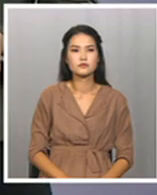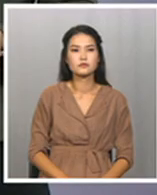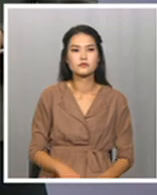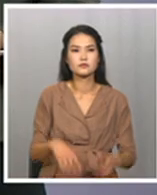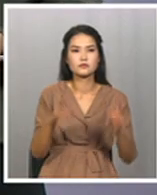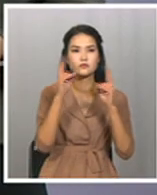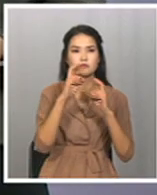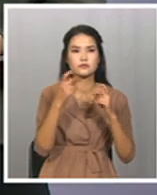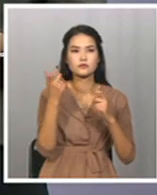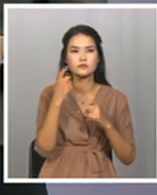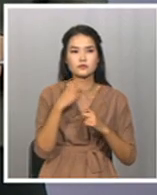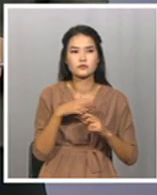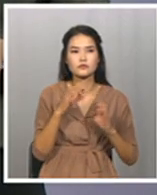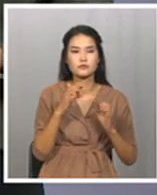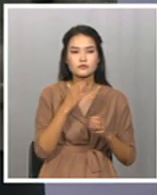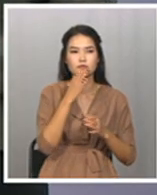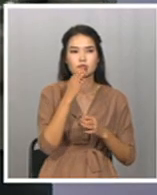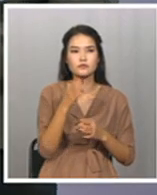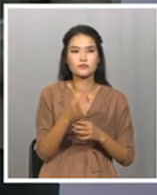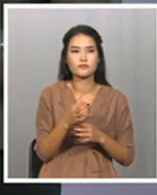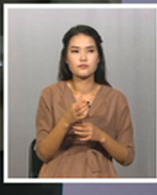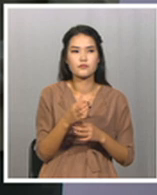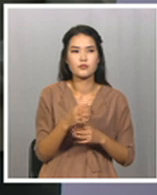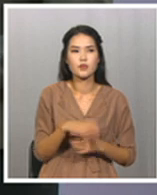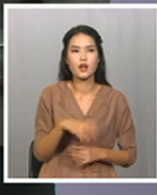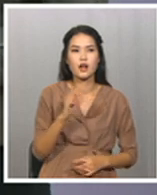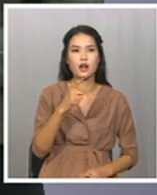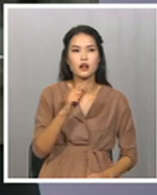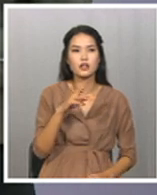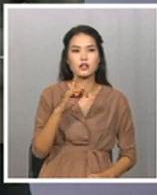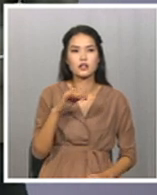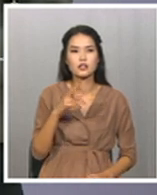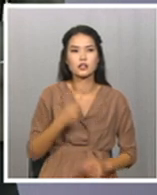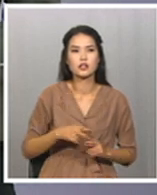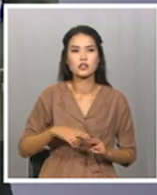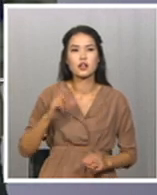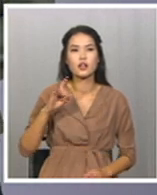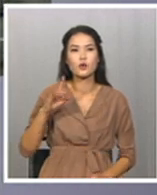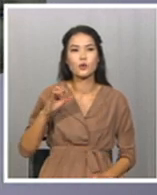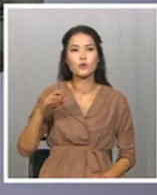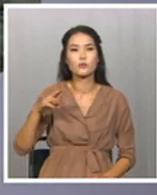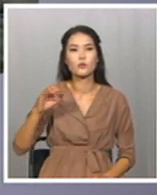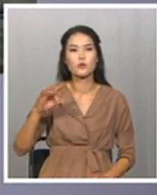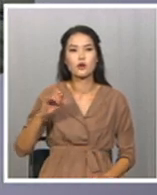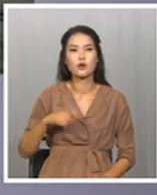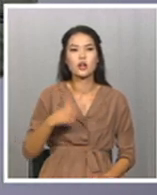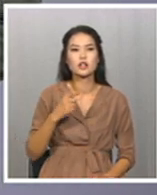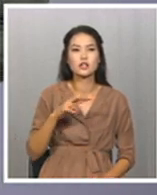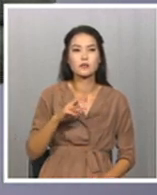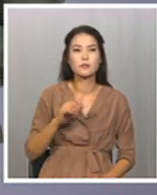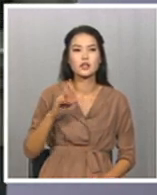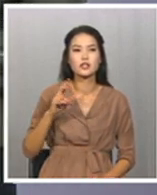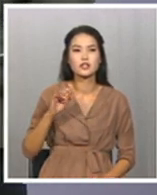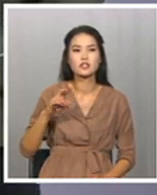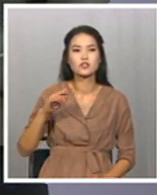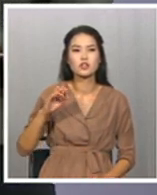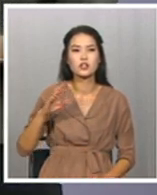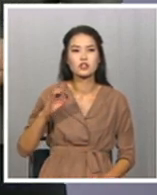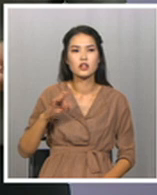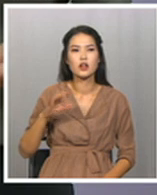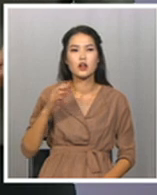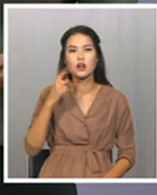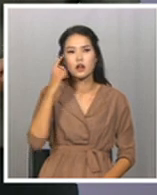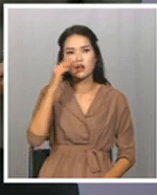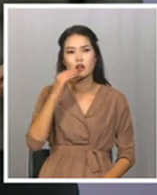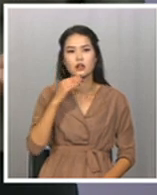Проверьте правильность соответствия. Агата Кристи, Эркюль Пуаро. Гилберт Кит Честертон, его